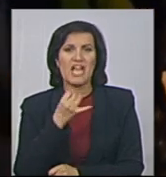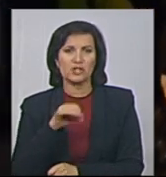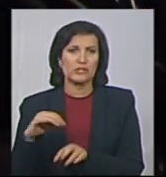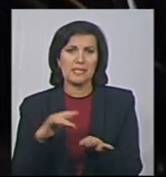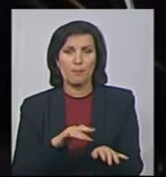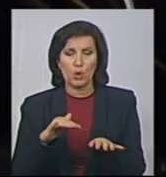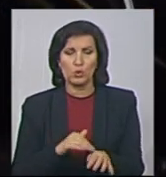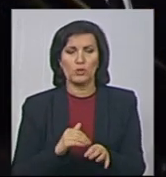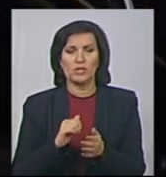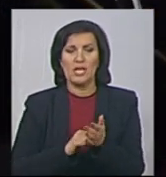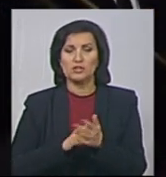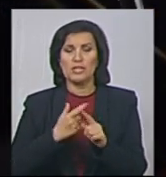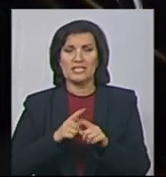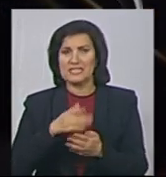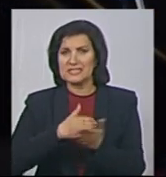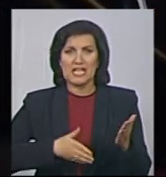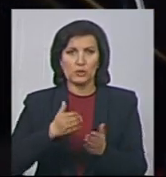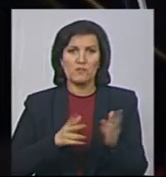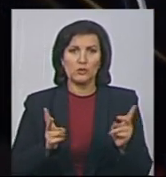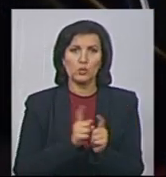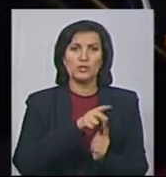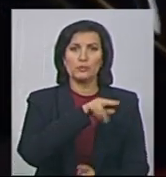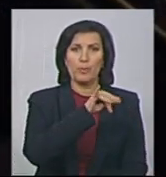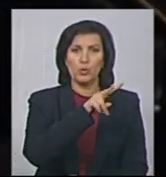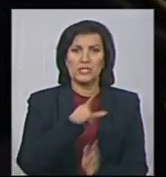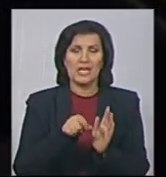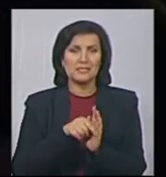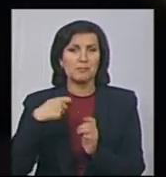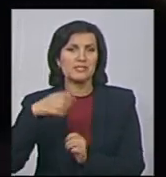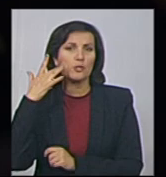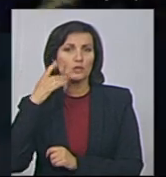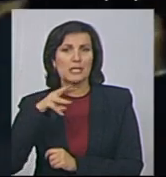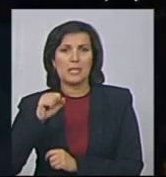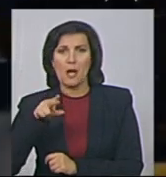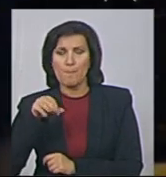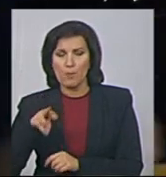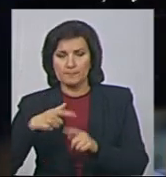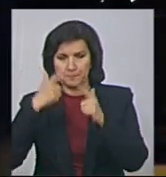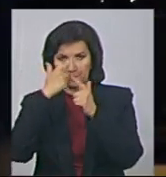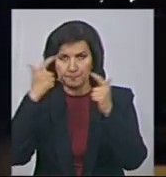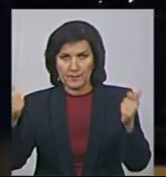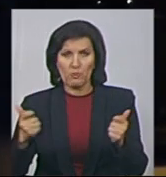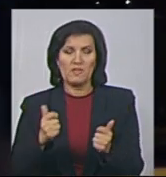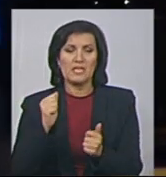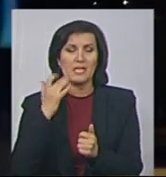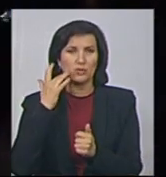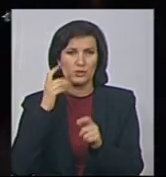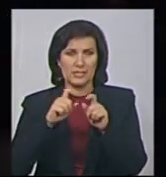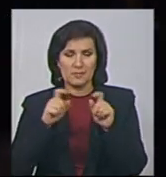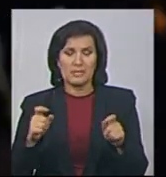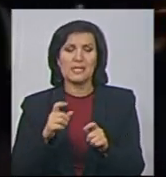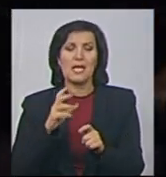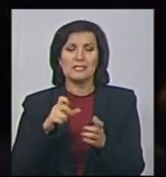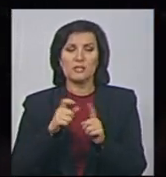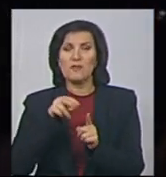протоці. Через це скасована зустріч Володимира Путіна з президентом США Дональдом Трампом. Про це повідомляє Associated Press. За словами